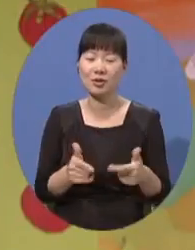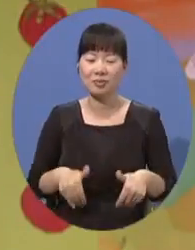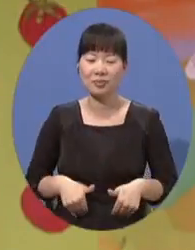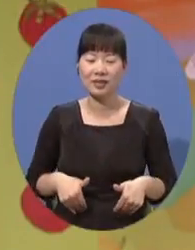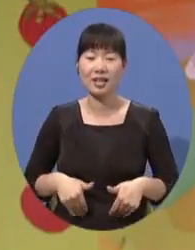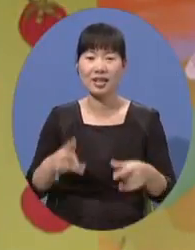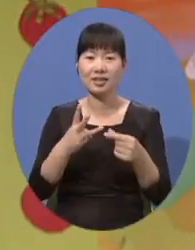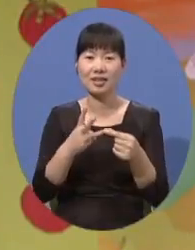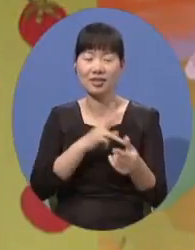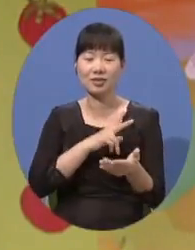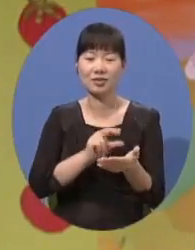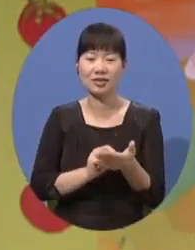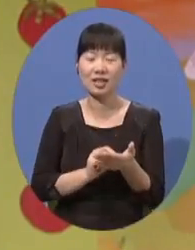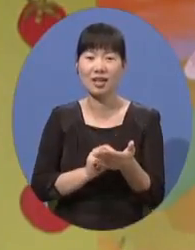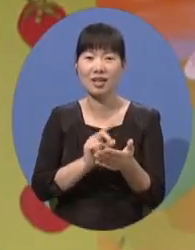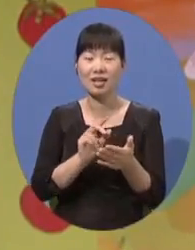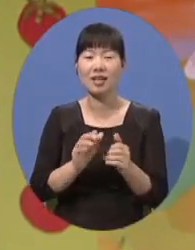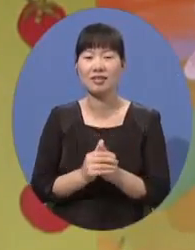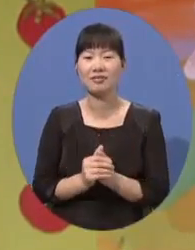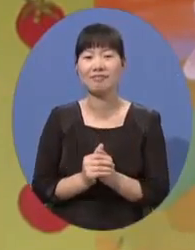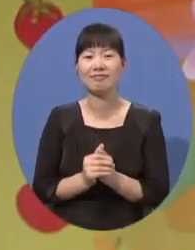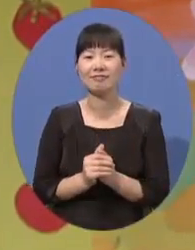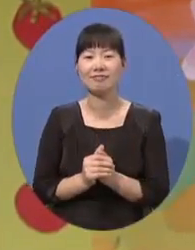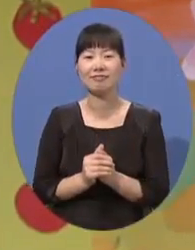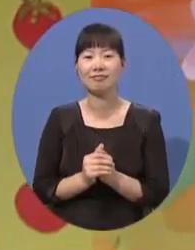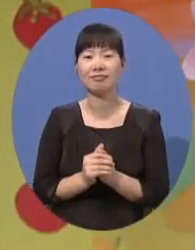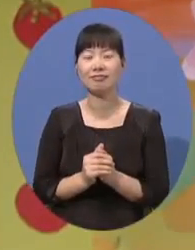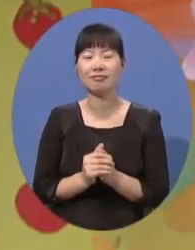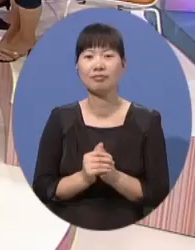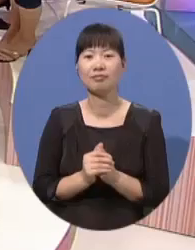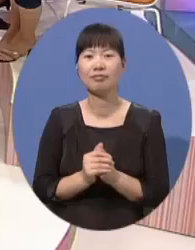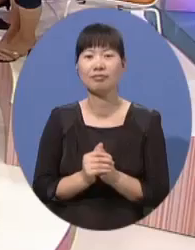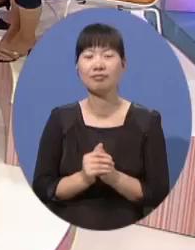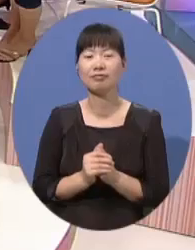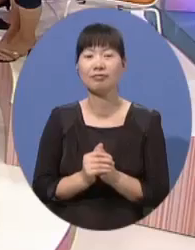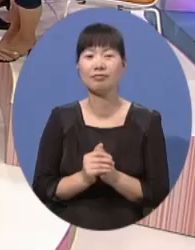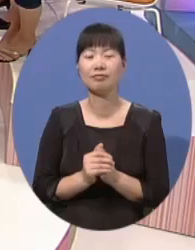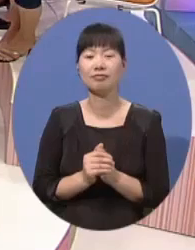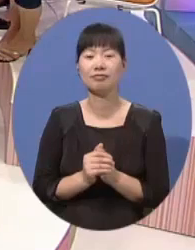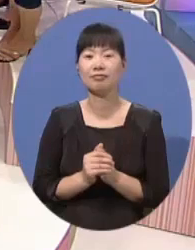자, 세 번째 주제 토크 넘어가겠습니다. 이겁니다.